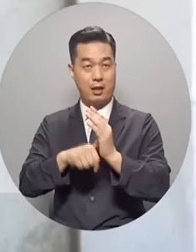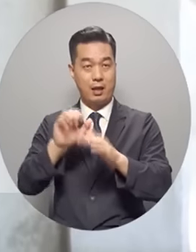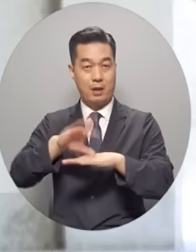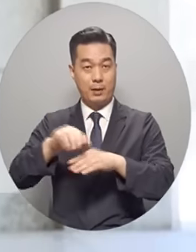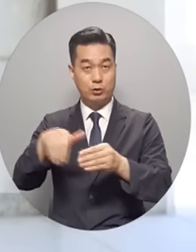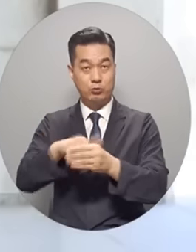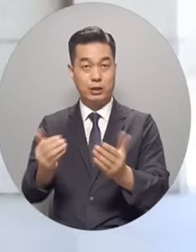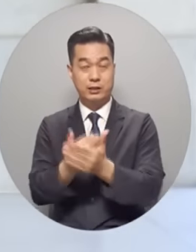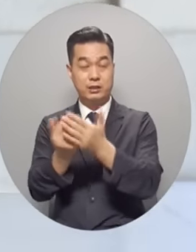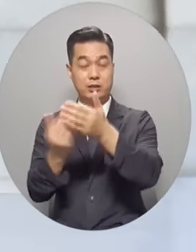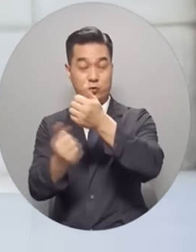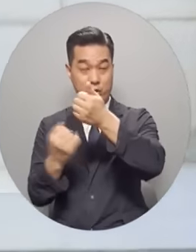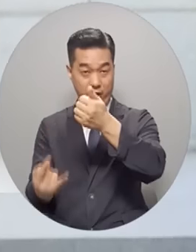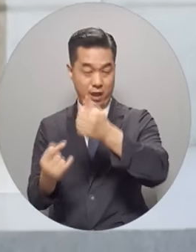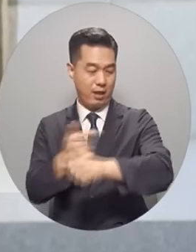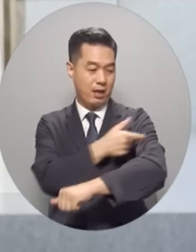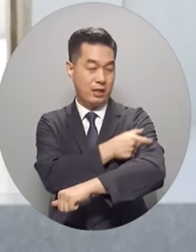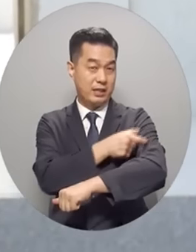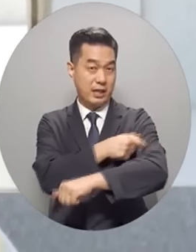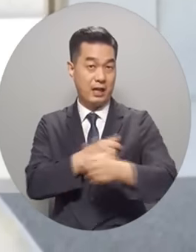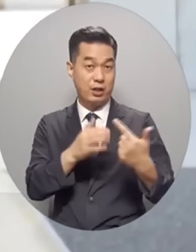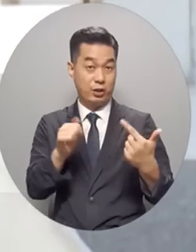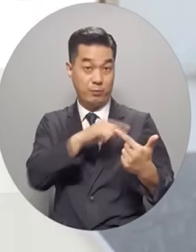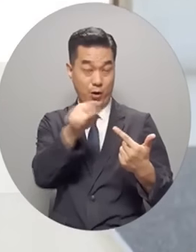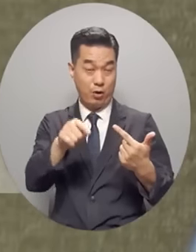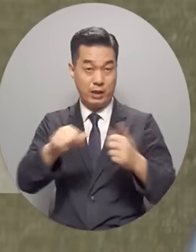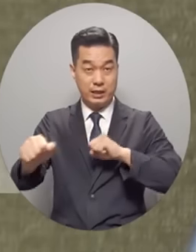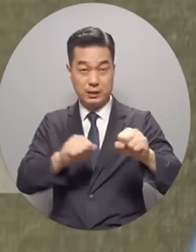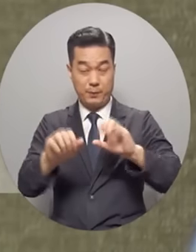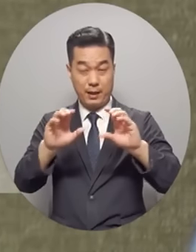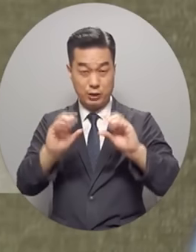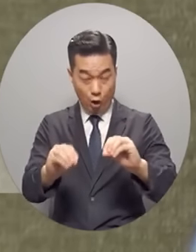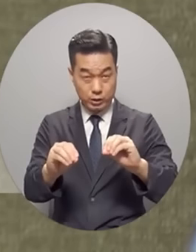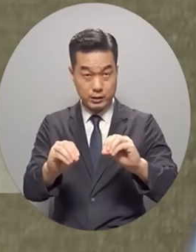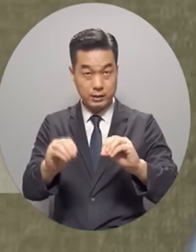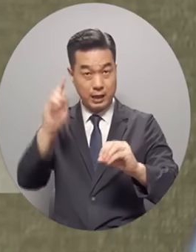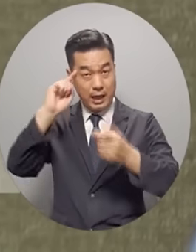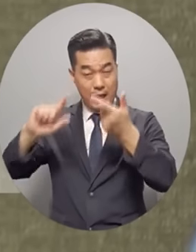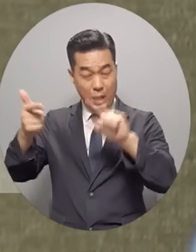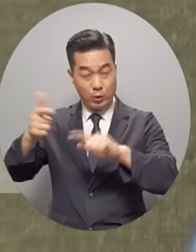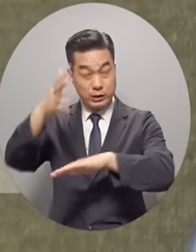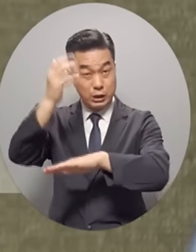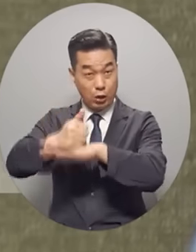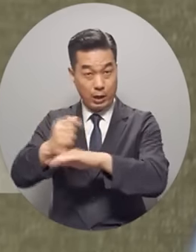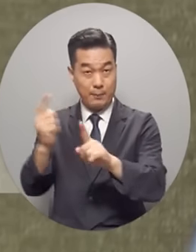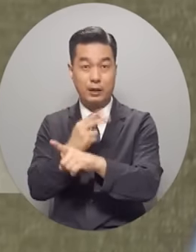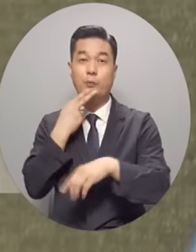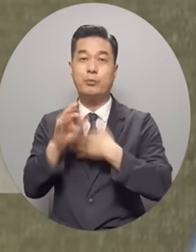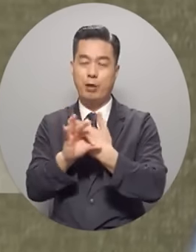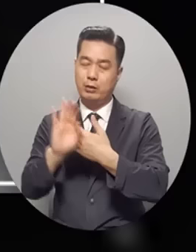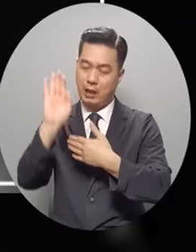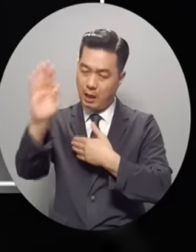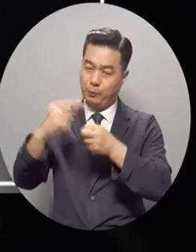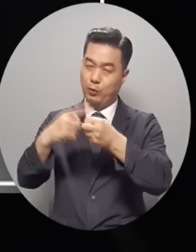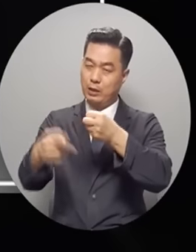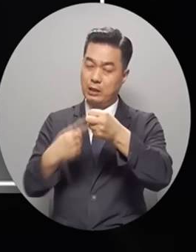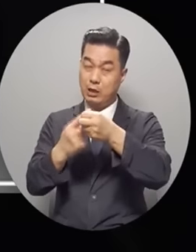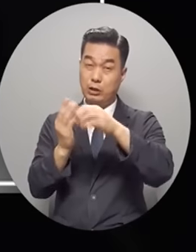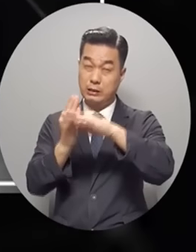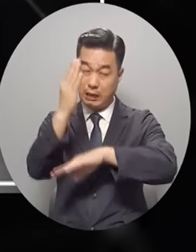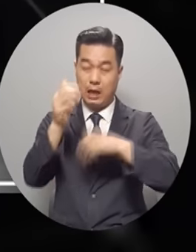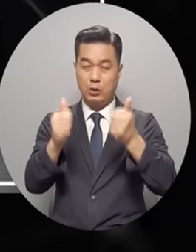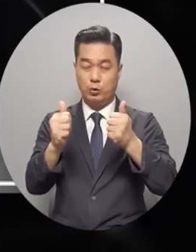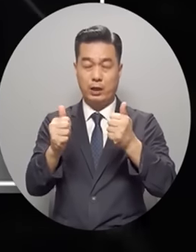박문진 새 이명은 집행정지 고심 결과가 바뀌지 않으면 최소 1년 이상 걸 소송